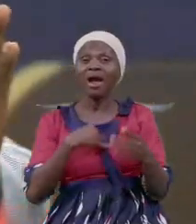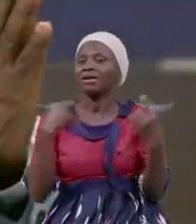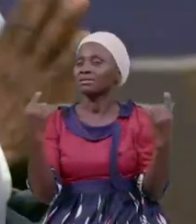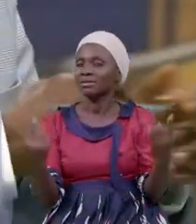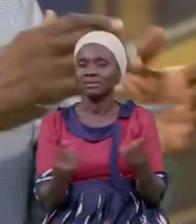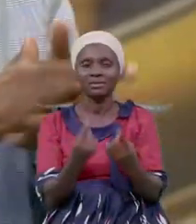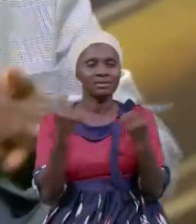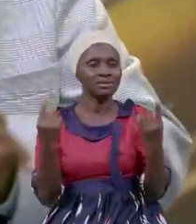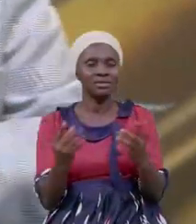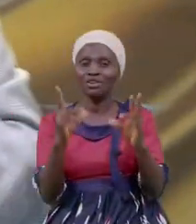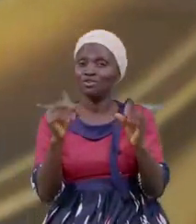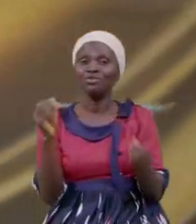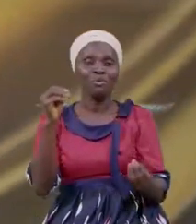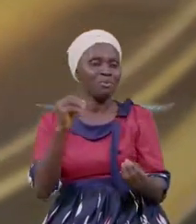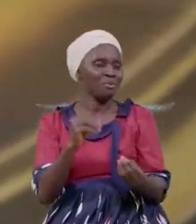plus